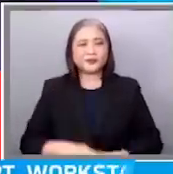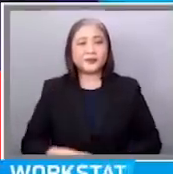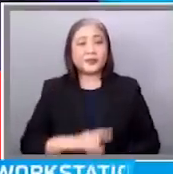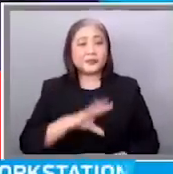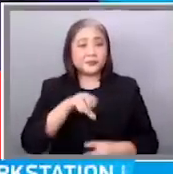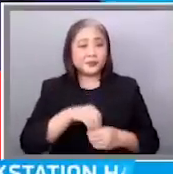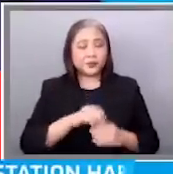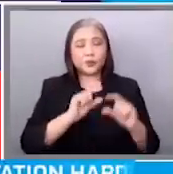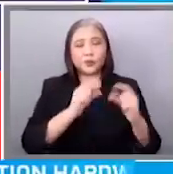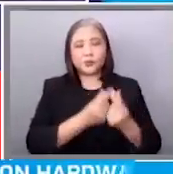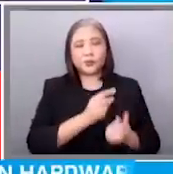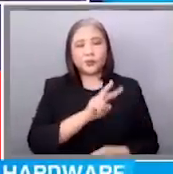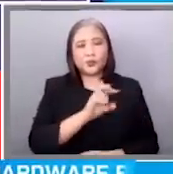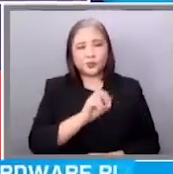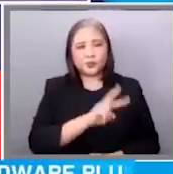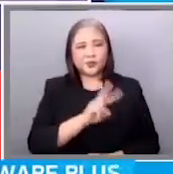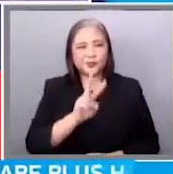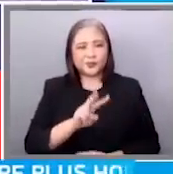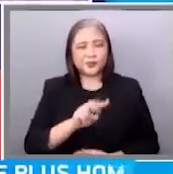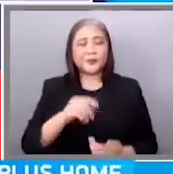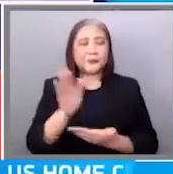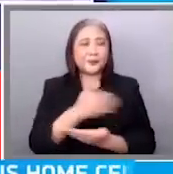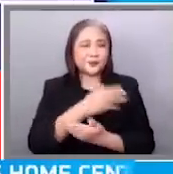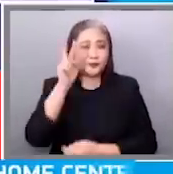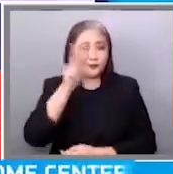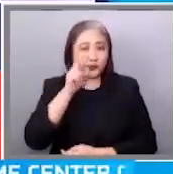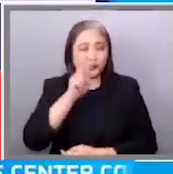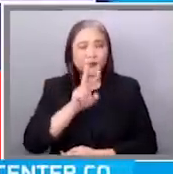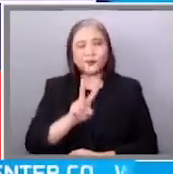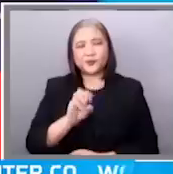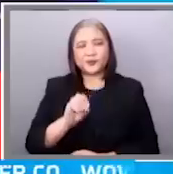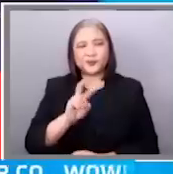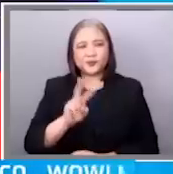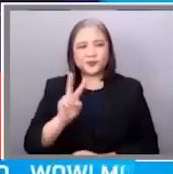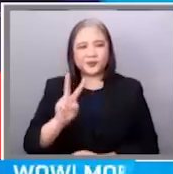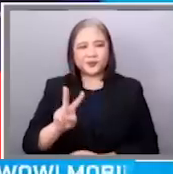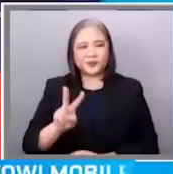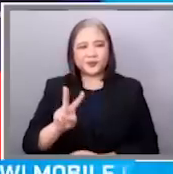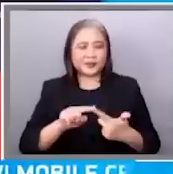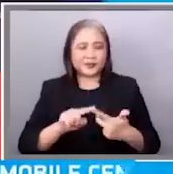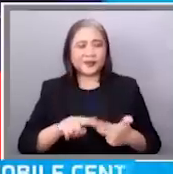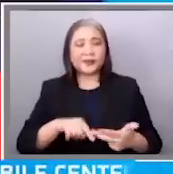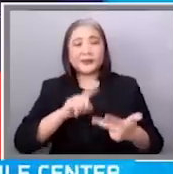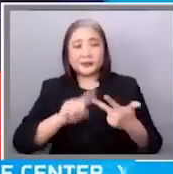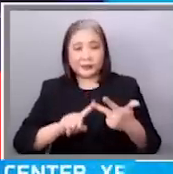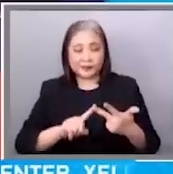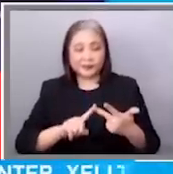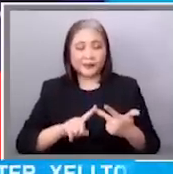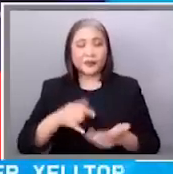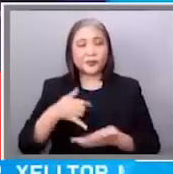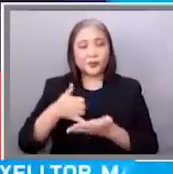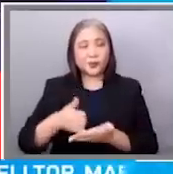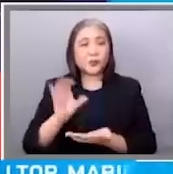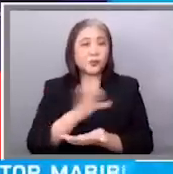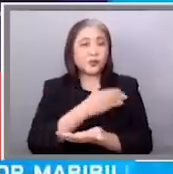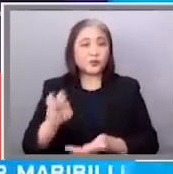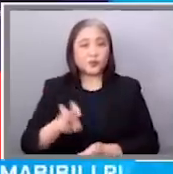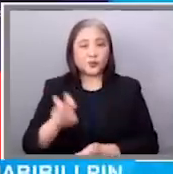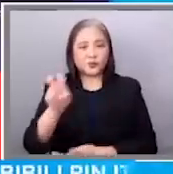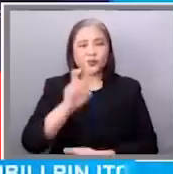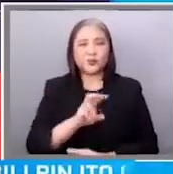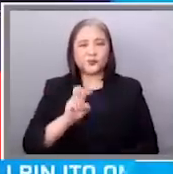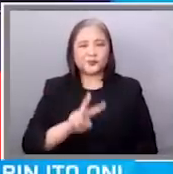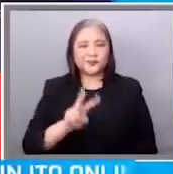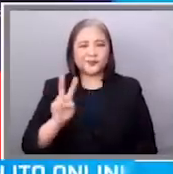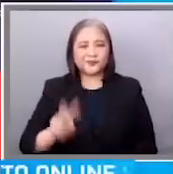2022, Music Video of 2022 para sa Yet to Come song at ang Concert Tour of 2022 para sa